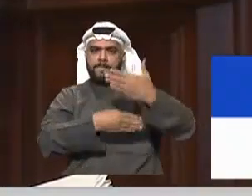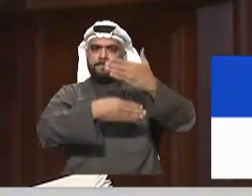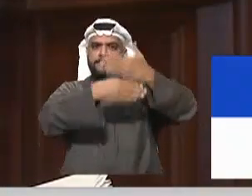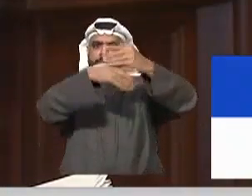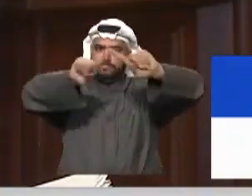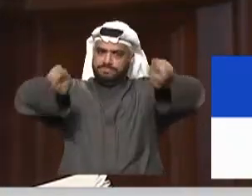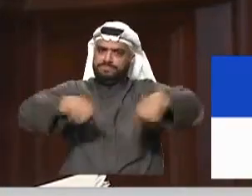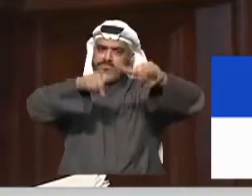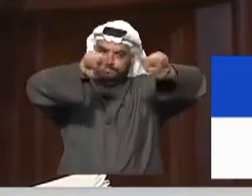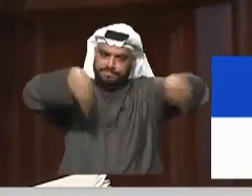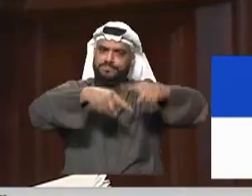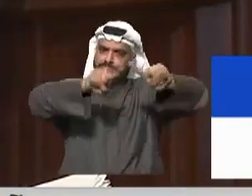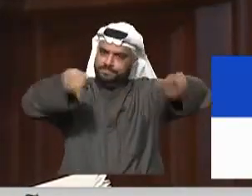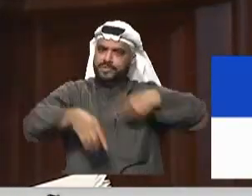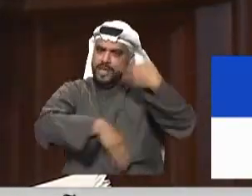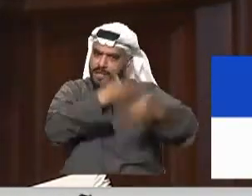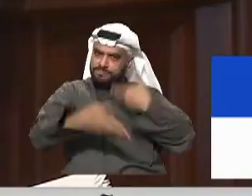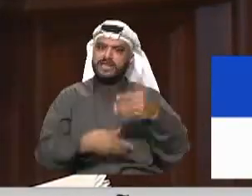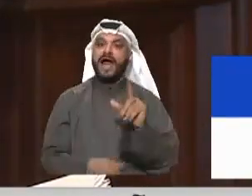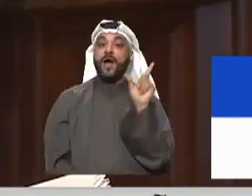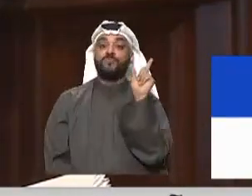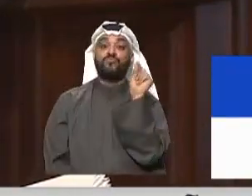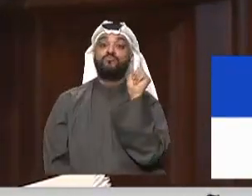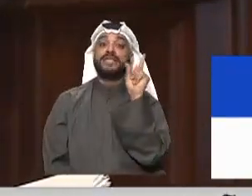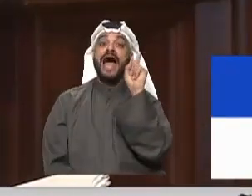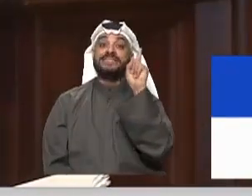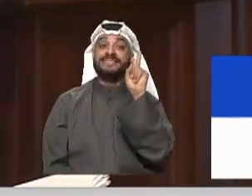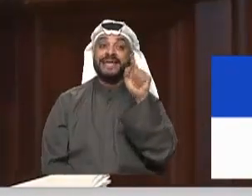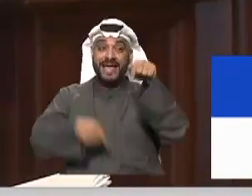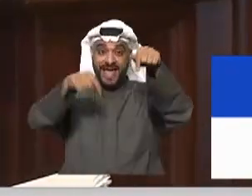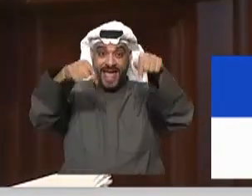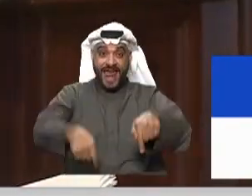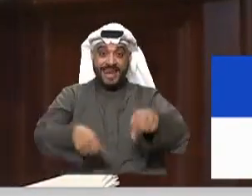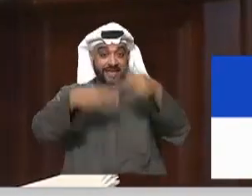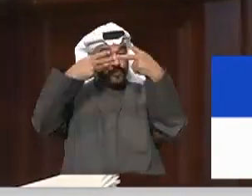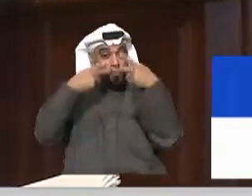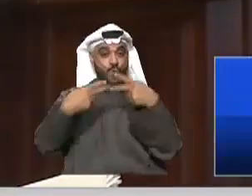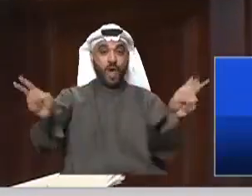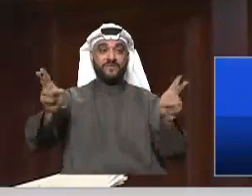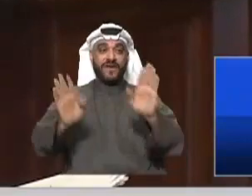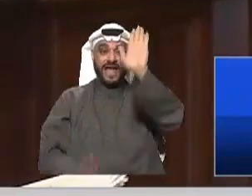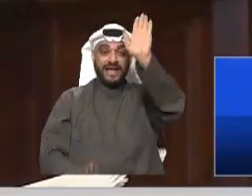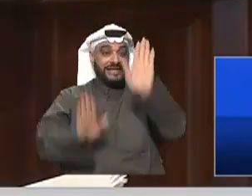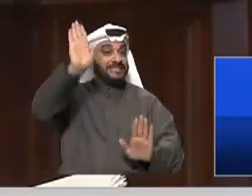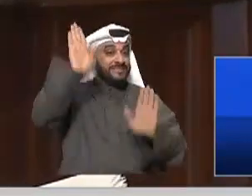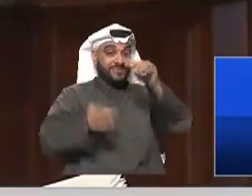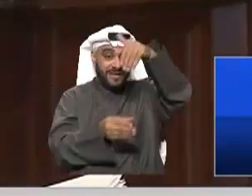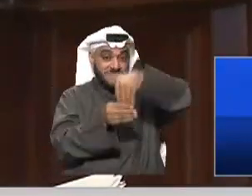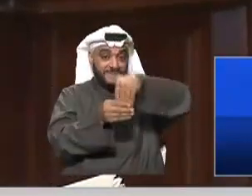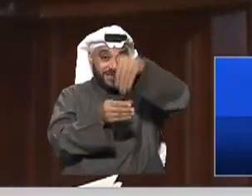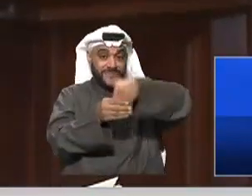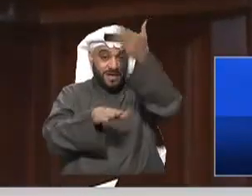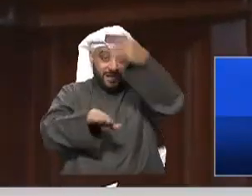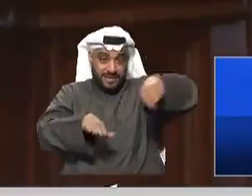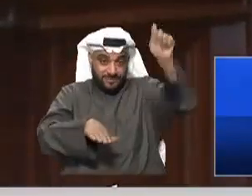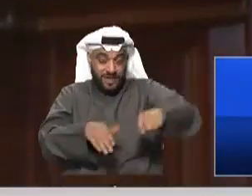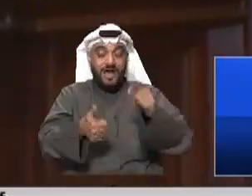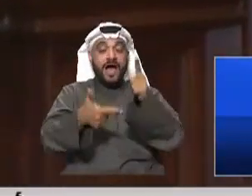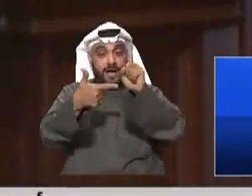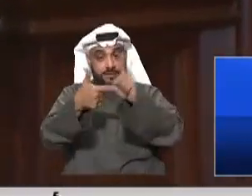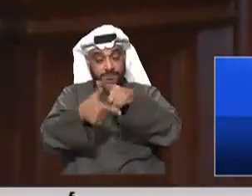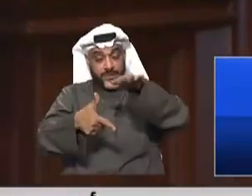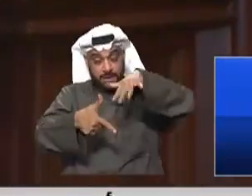تقوم الان حاليا لطرحت من قبل مجلس الامه الاولى قبل اسبوعين انتظريني مداوله الثانيه